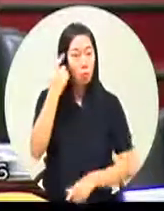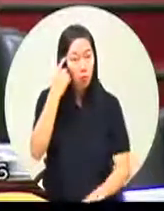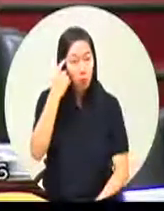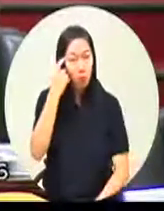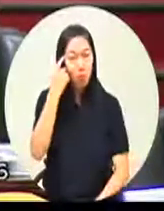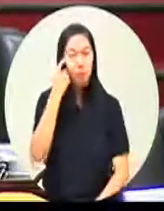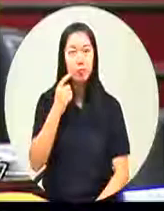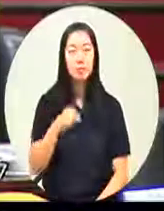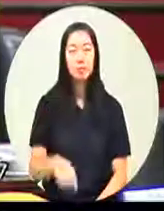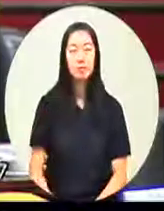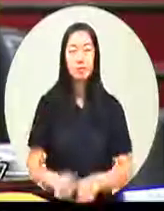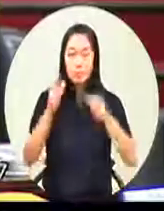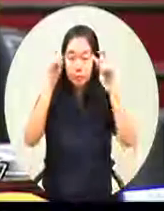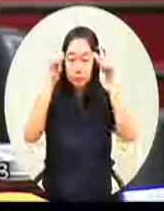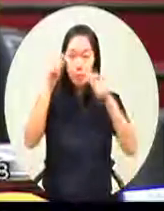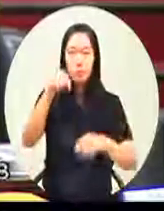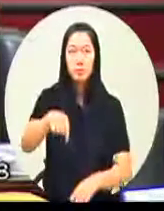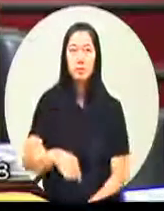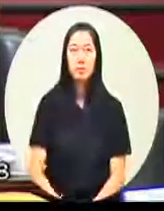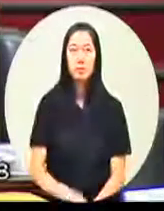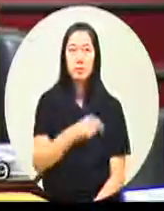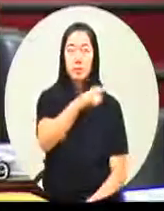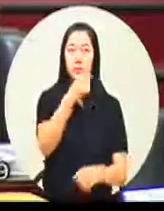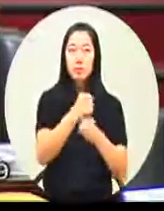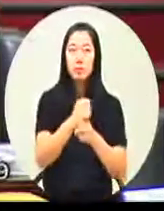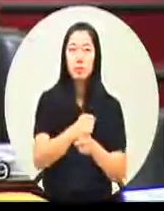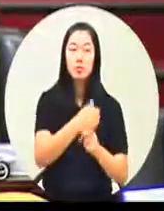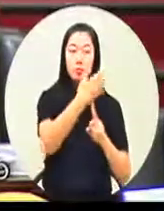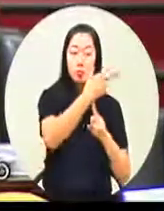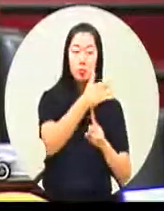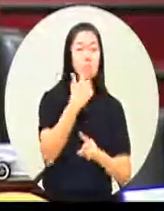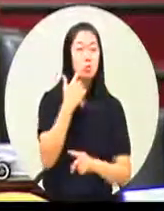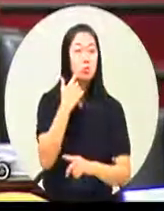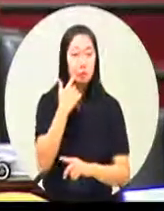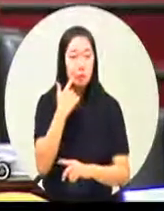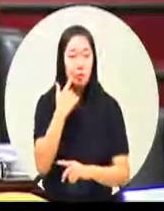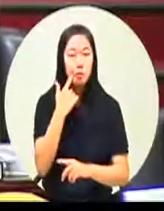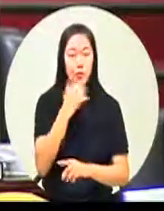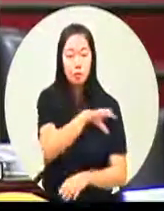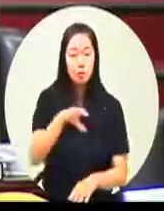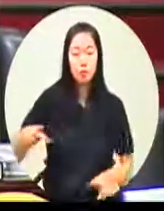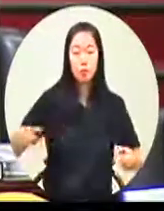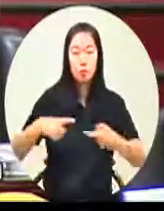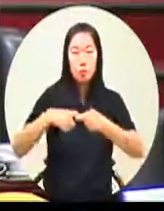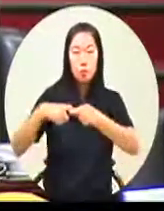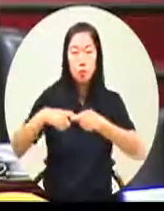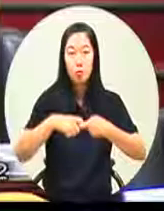说我们高雄这边要跟旗美做连结呢？有没有想到？